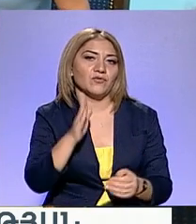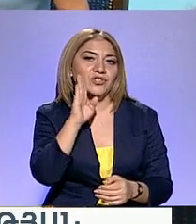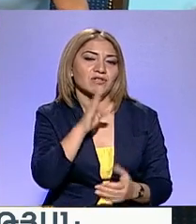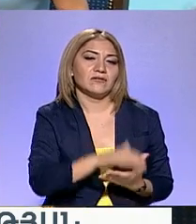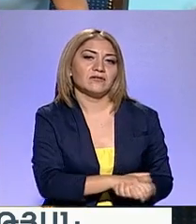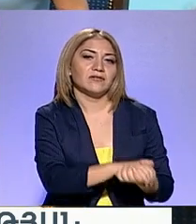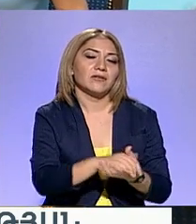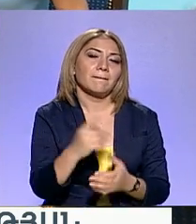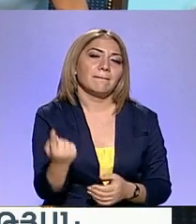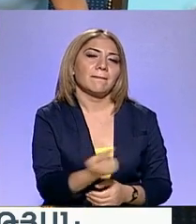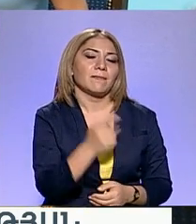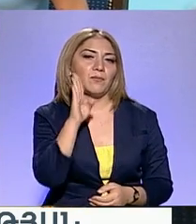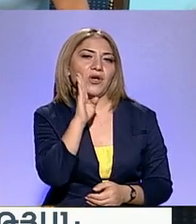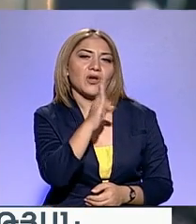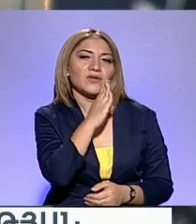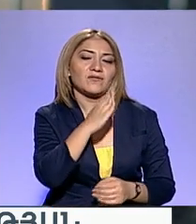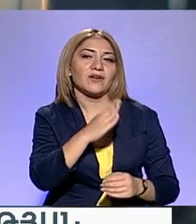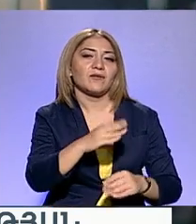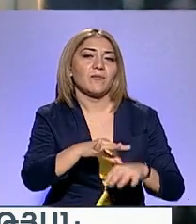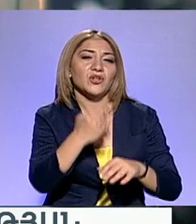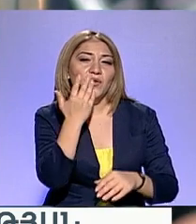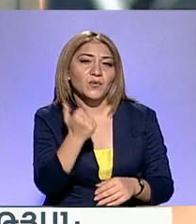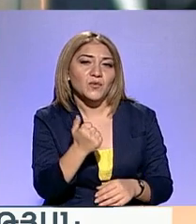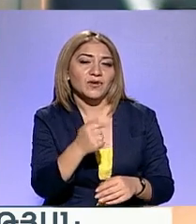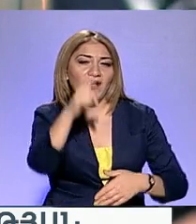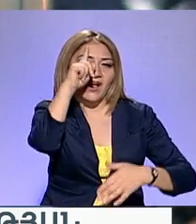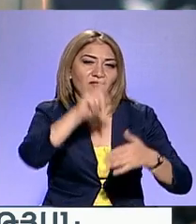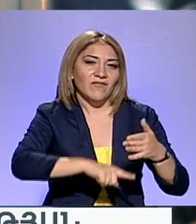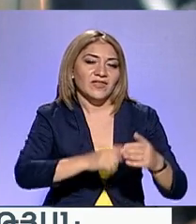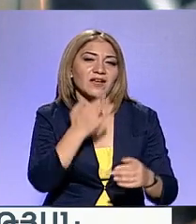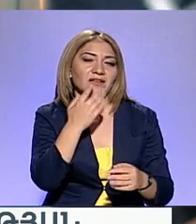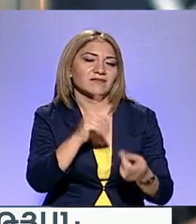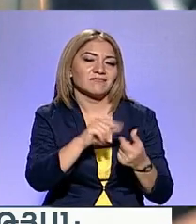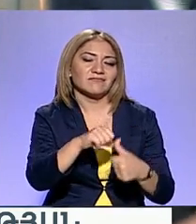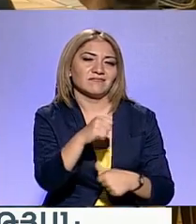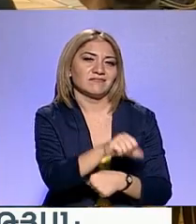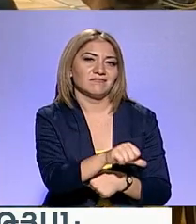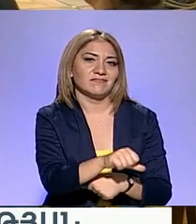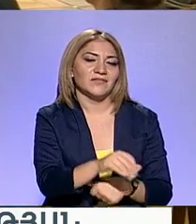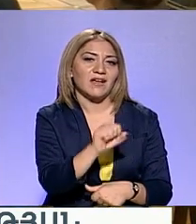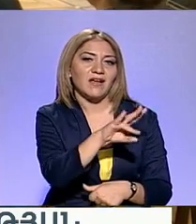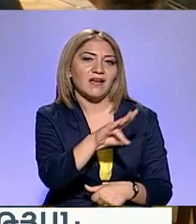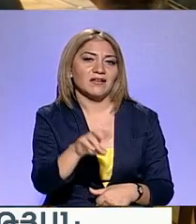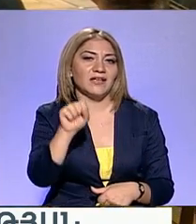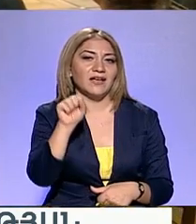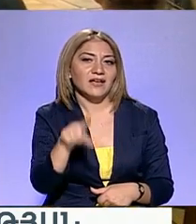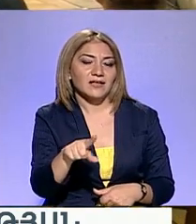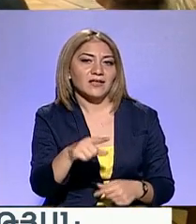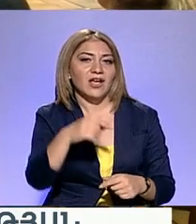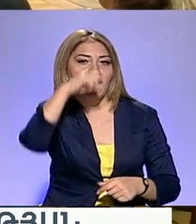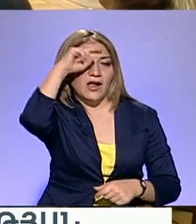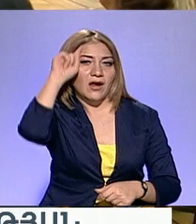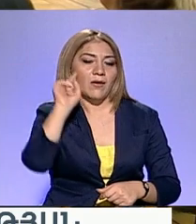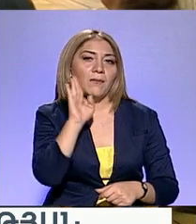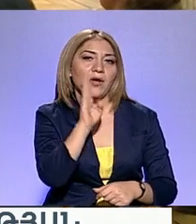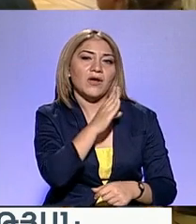միավորում է միայն մայրությունը, որ չի ճանաչում ոչ մաշկի գույն, ոչ կրոն, ոչ ազգ։ Աննա Հակոբյանը նաև հակառակ կողմի մայրերին է կոչ